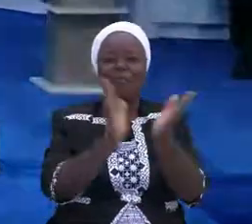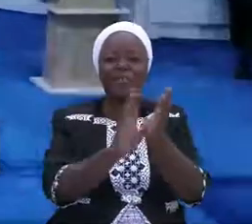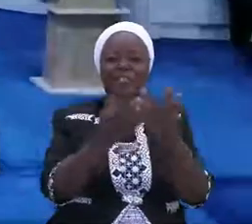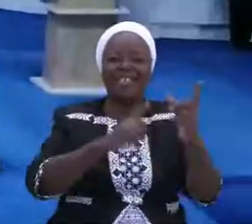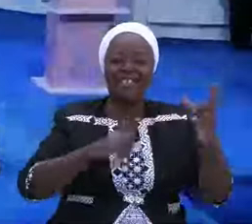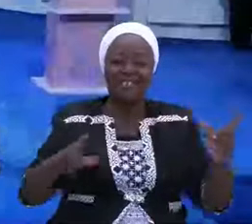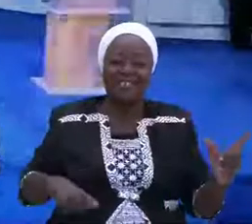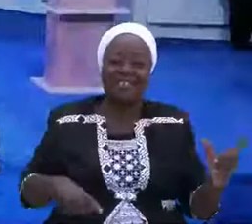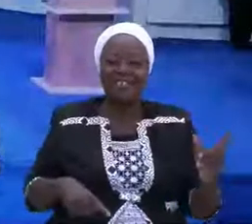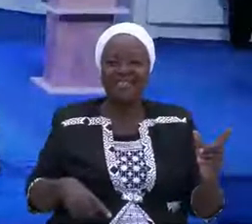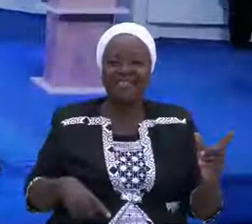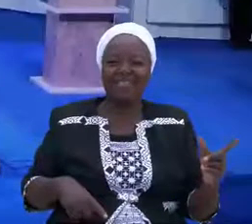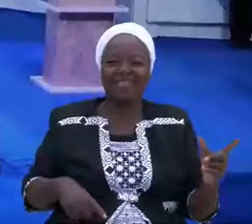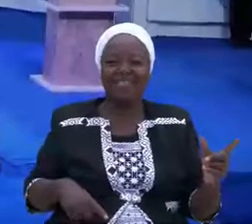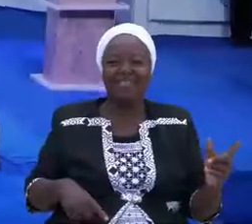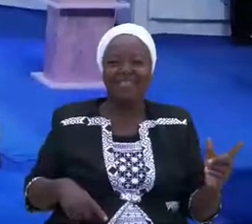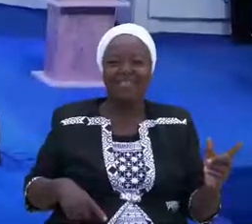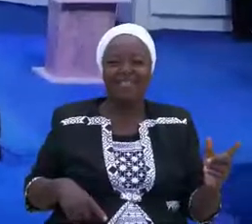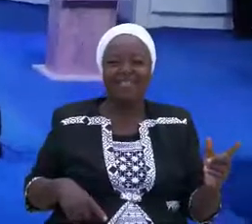Gloire à Dieu.